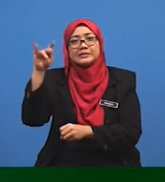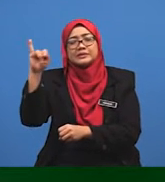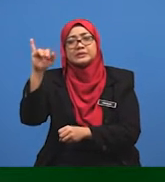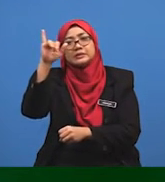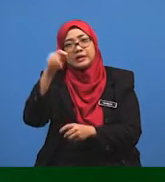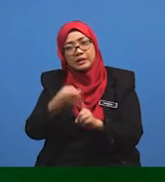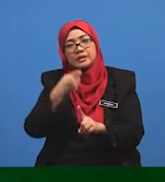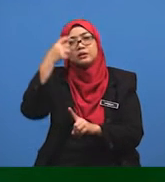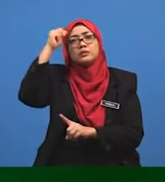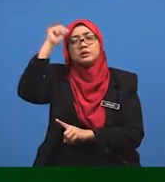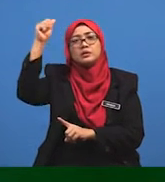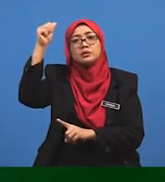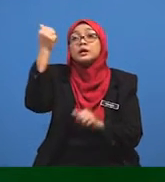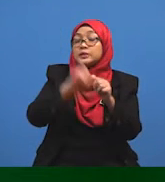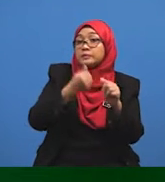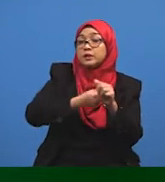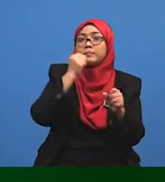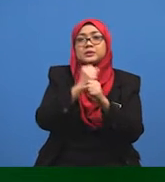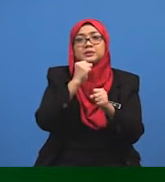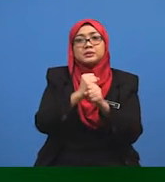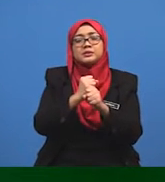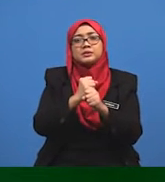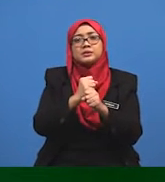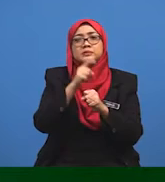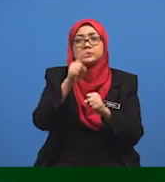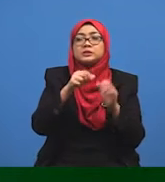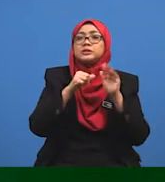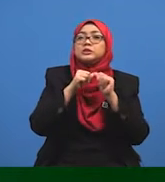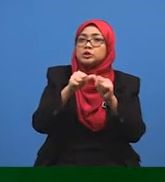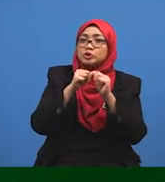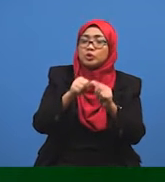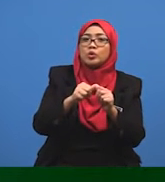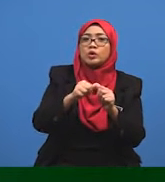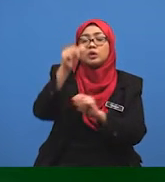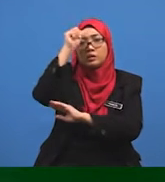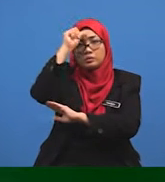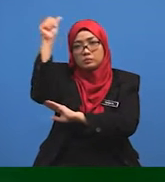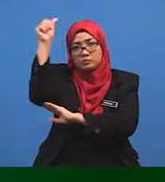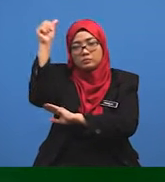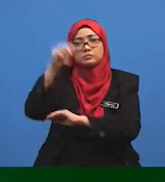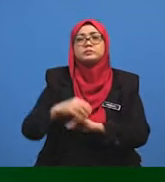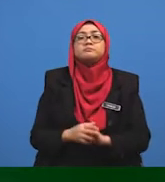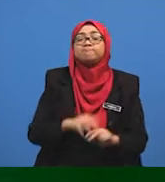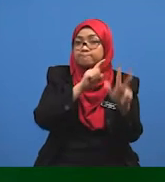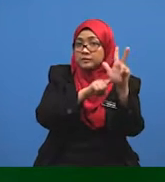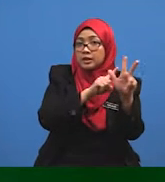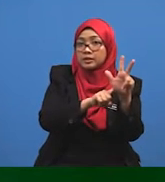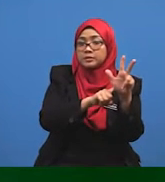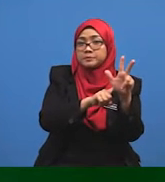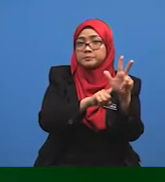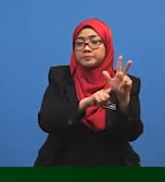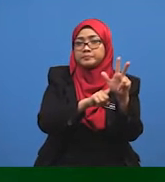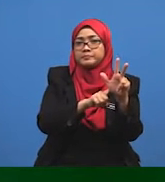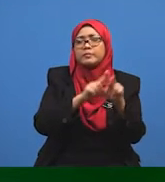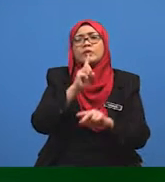setiap pekerjaan yang kita lakukan hendaklah berdasarkan pada syariat Allah Subhanahu Wa Taala. Yang ketiga,